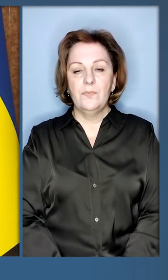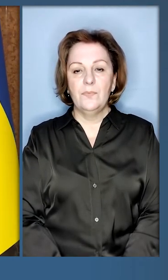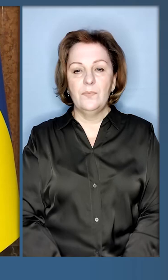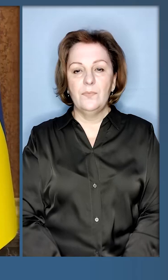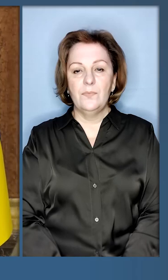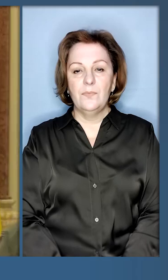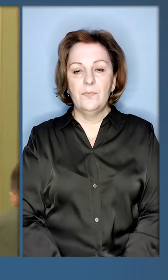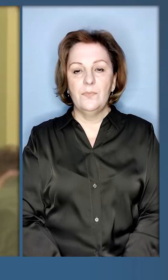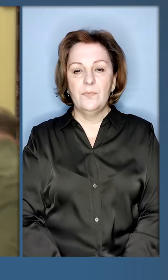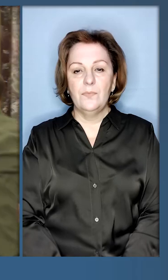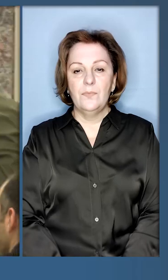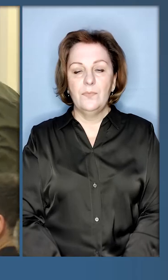Дякую.